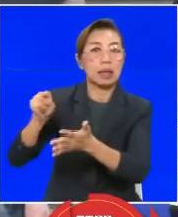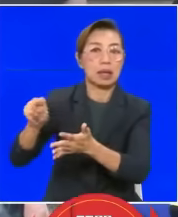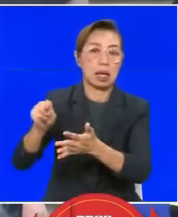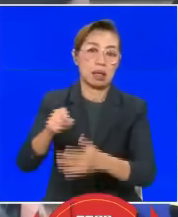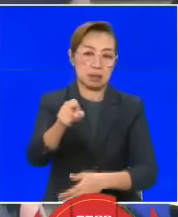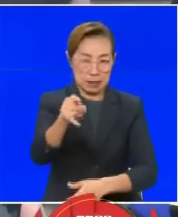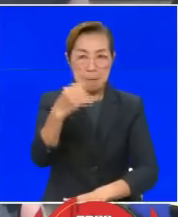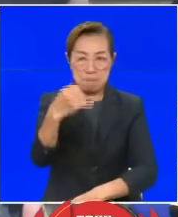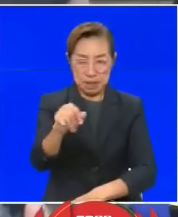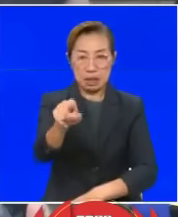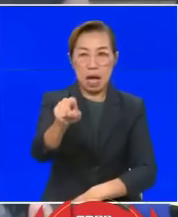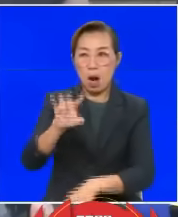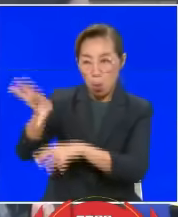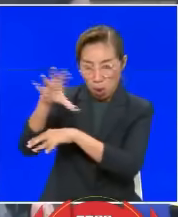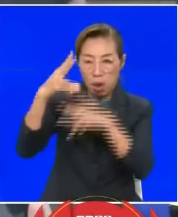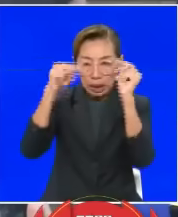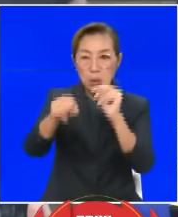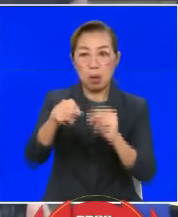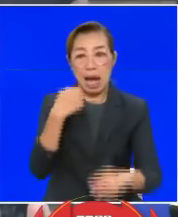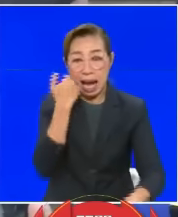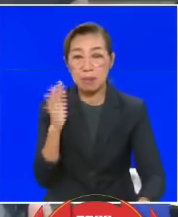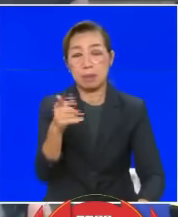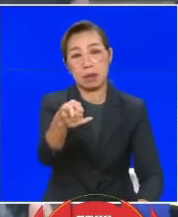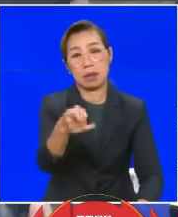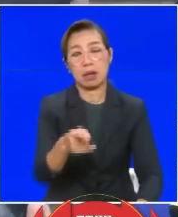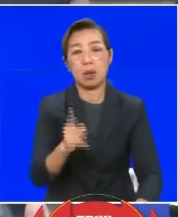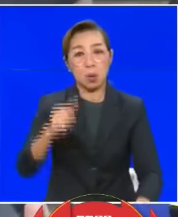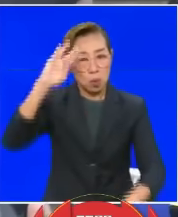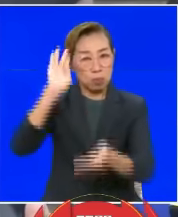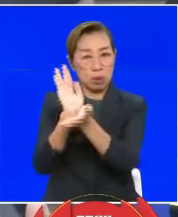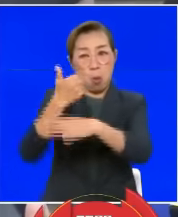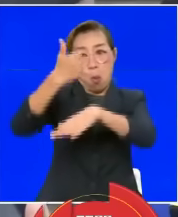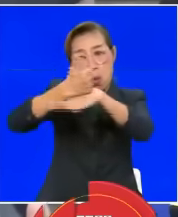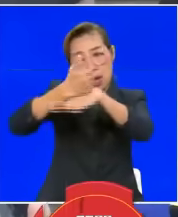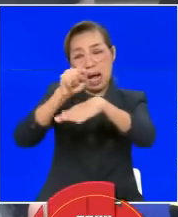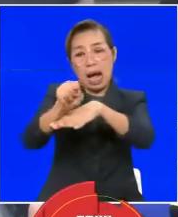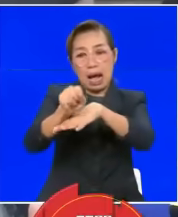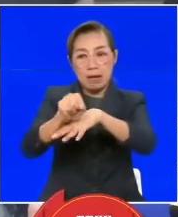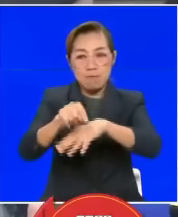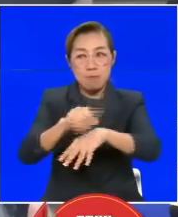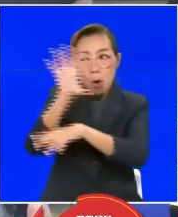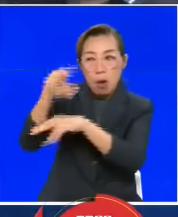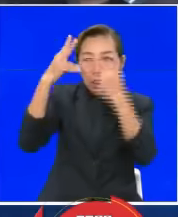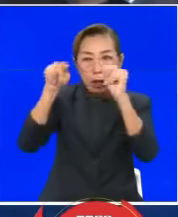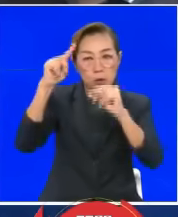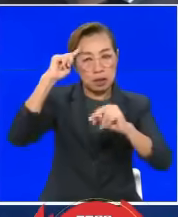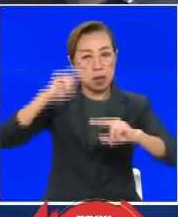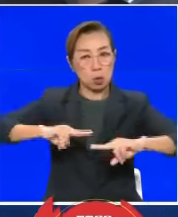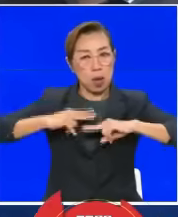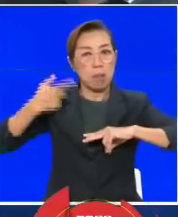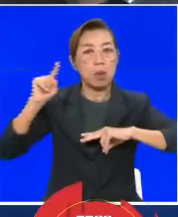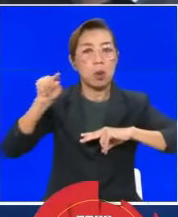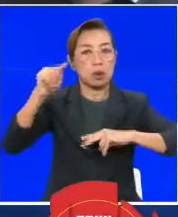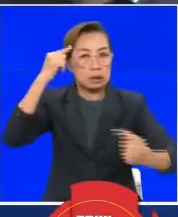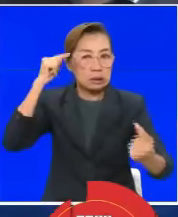นายกท่าอายฟ้าอายินหรือไงท่านจะปกครองหน่วยได้ยังไงเพื่อหวังผมมาอยู่กับส่วนตนเพียงอย่างเดียวไม่ได้คิด